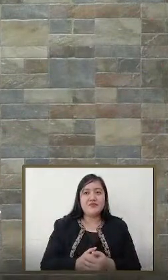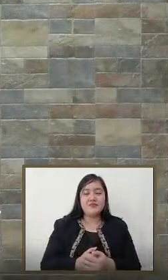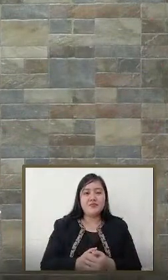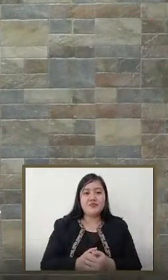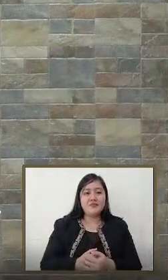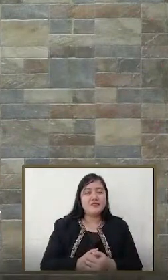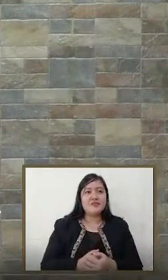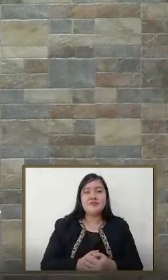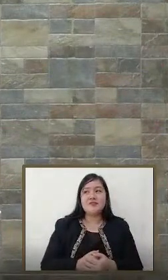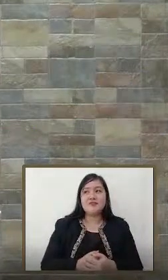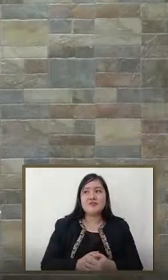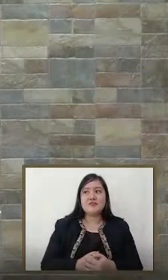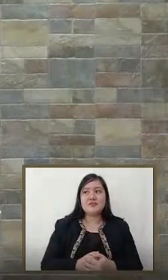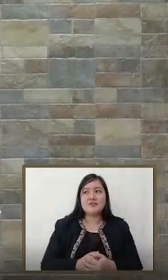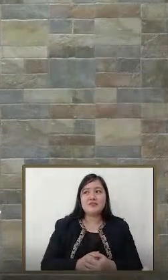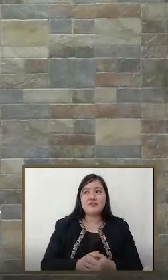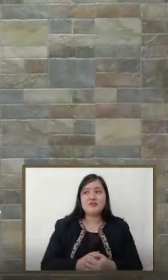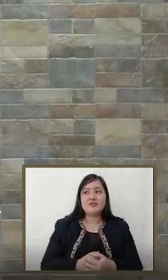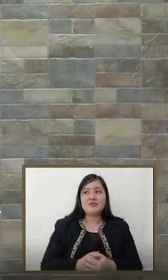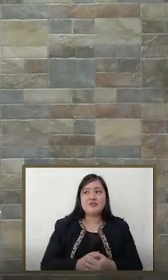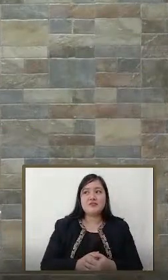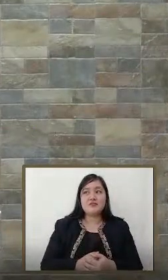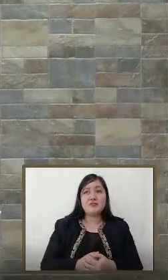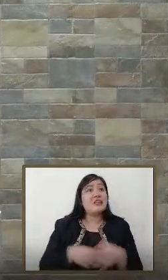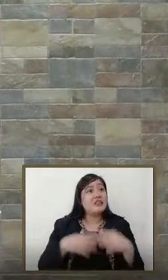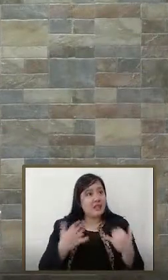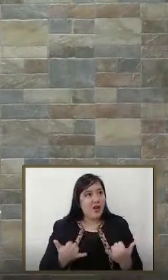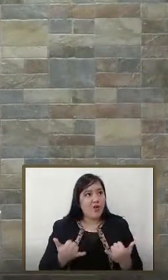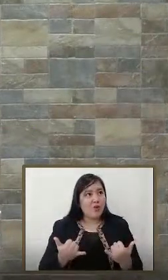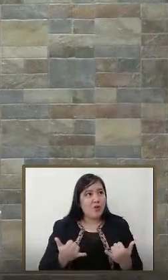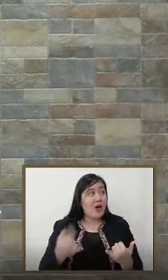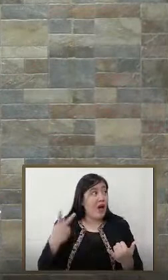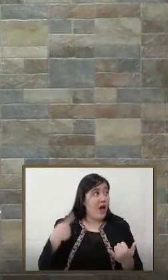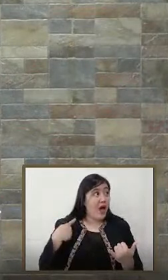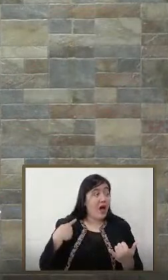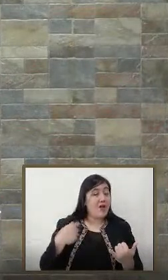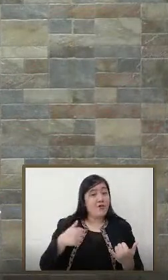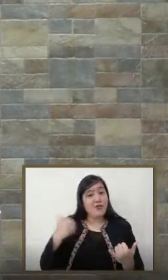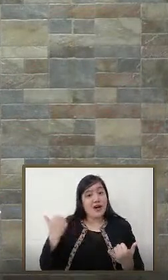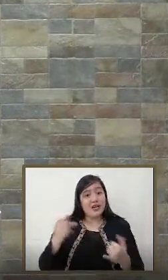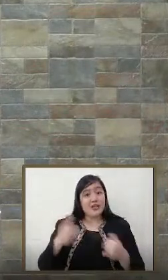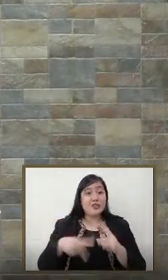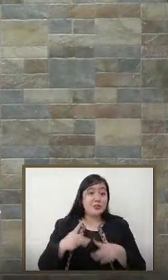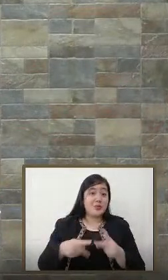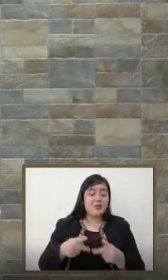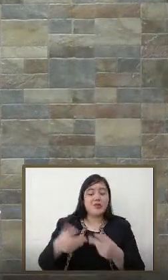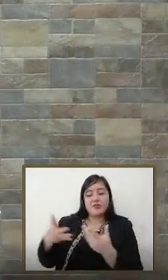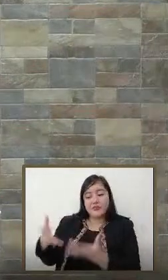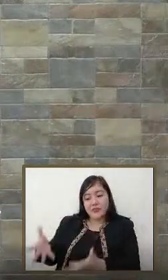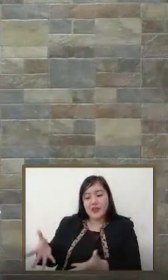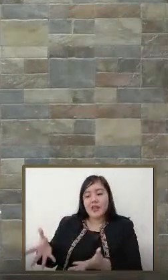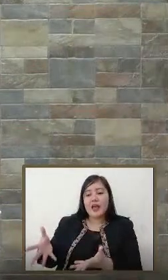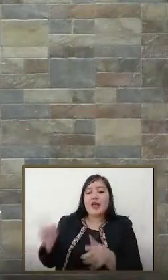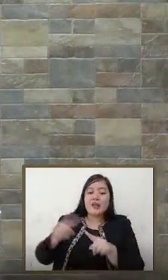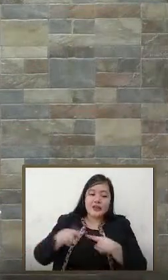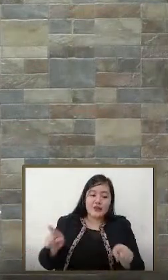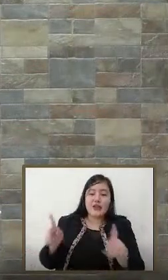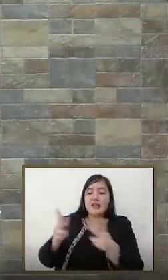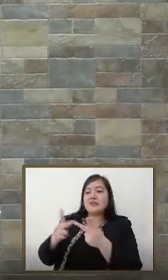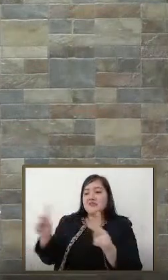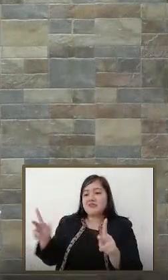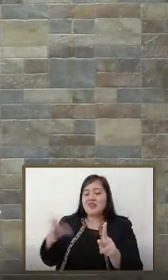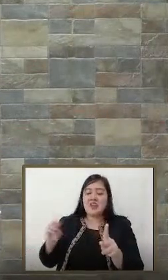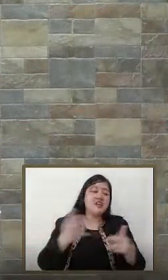ganun, sapagkat hindi niya na i-pronounce, ayon doon sa sinasabi niyang, the proper pronunciation should be like